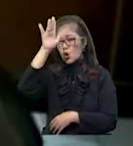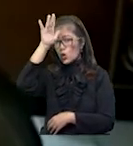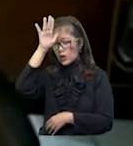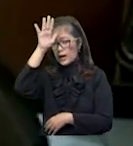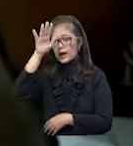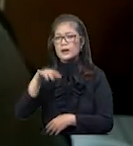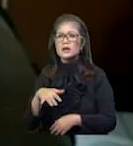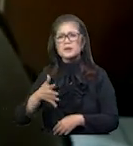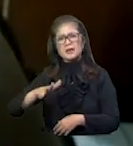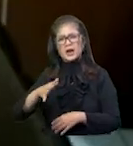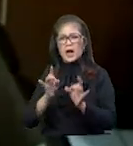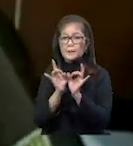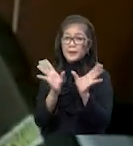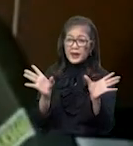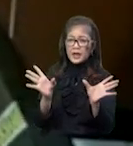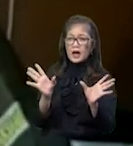apa pak ya